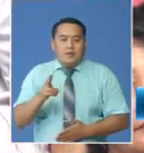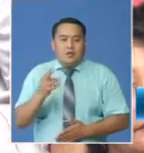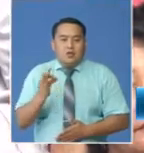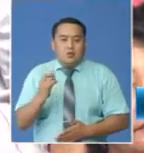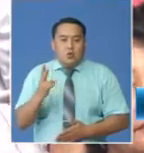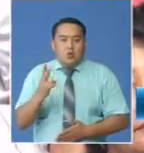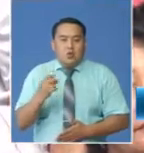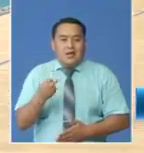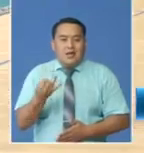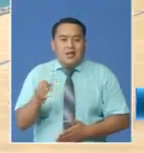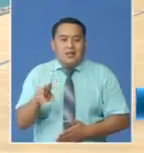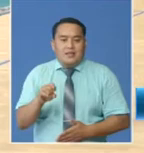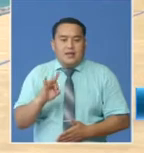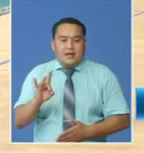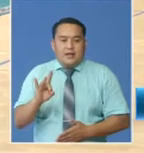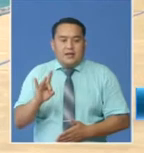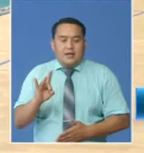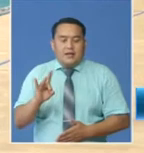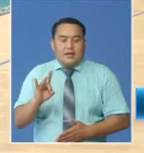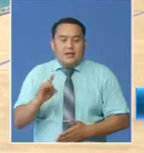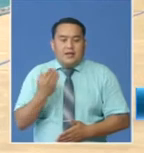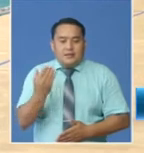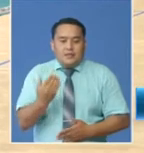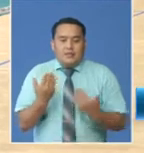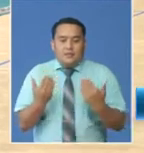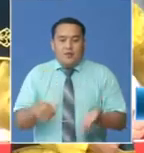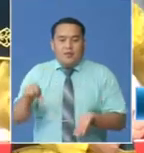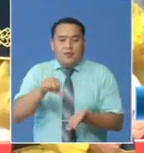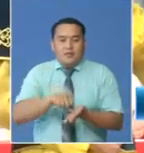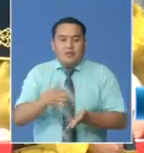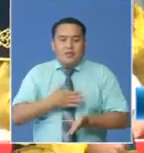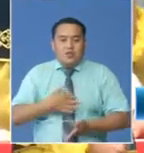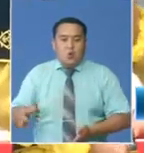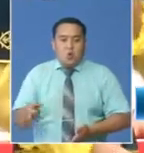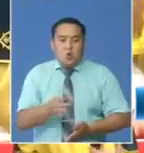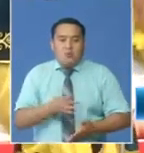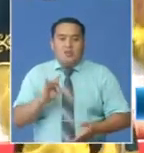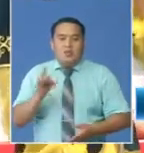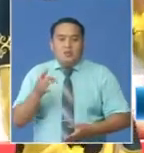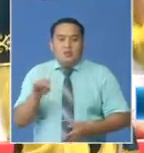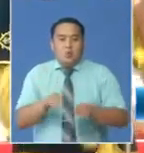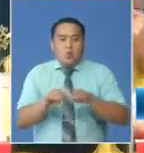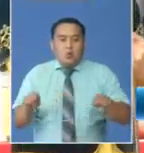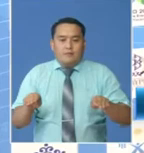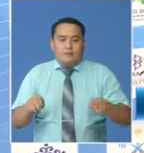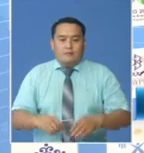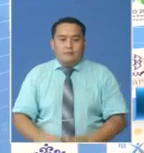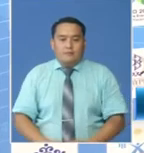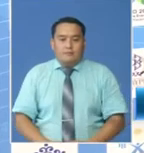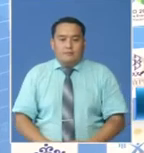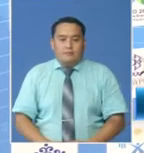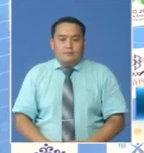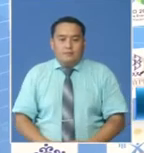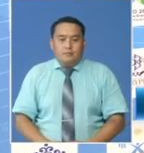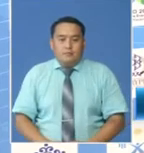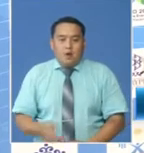Линдер Альберт и Селимхан Абубакиров. Именно они сегодня представляют нашу область на республиканском уровне. Ну,